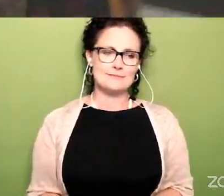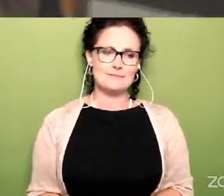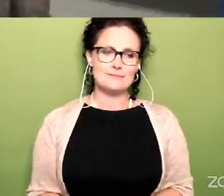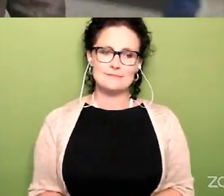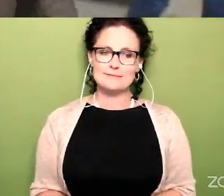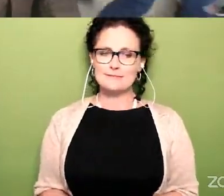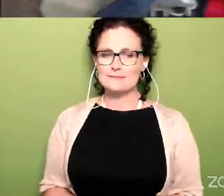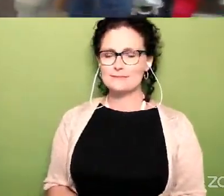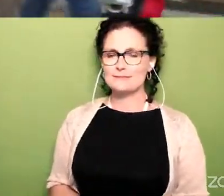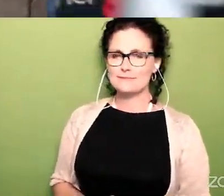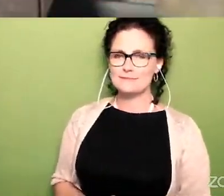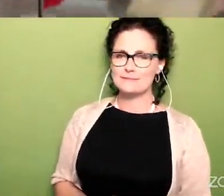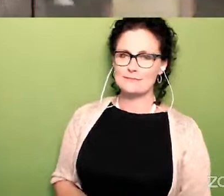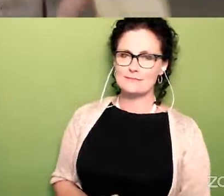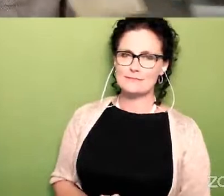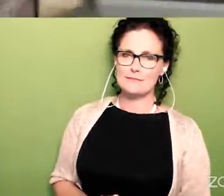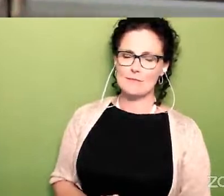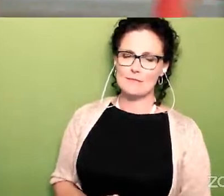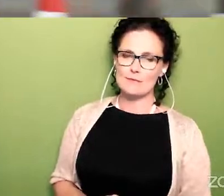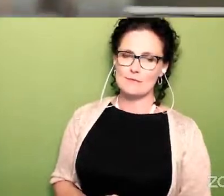जमाना